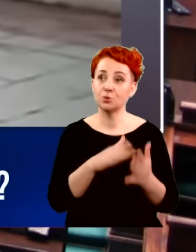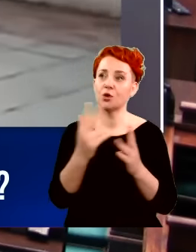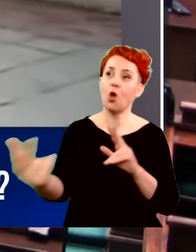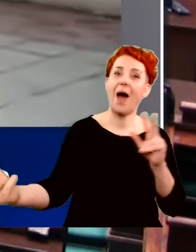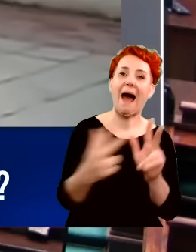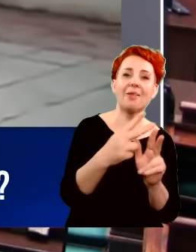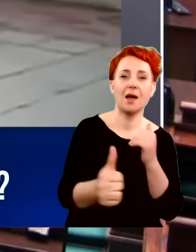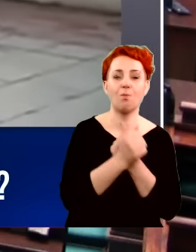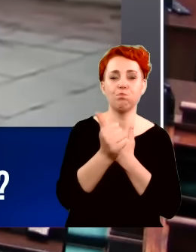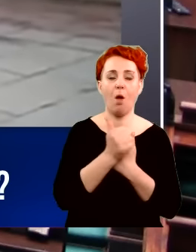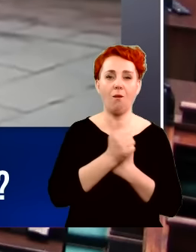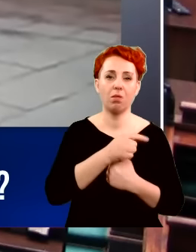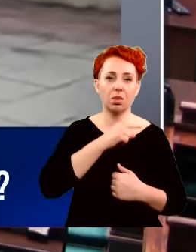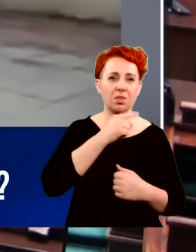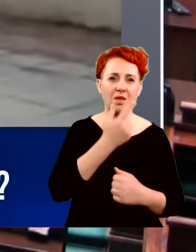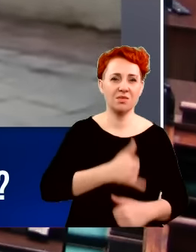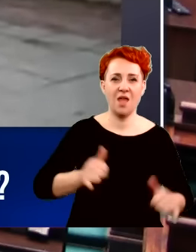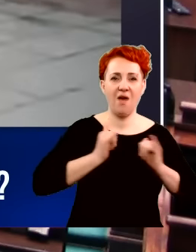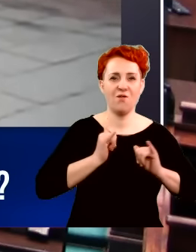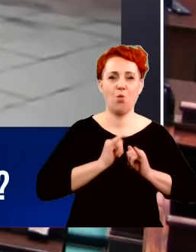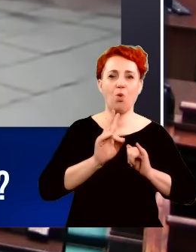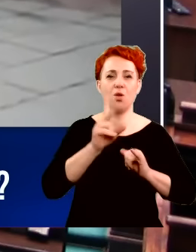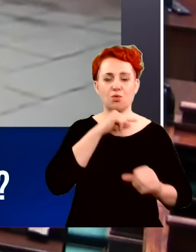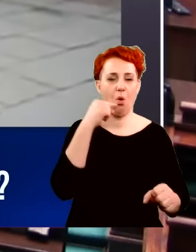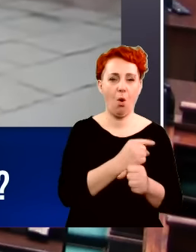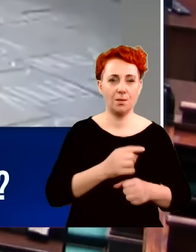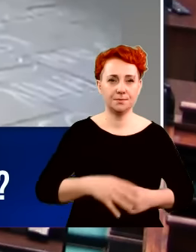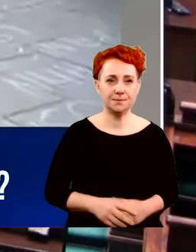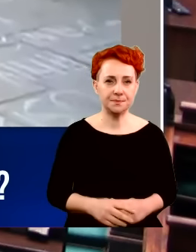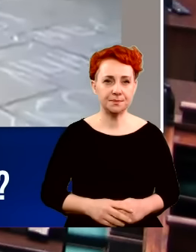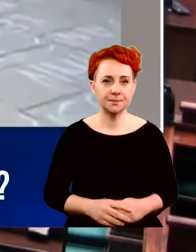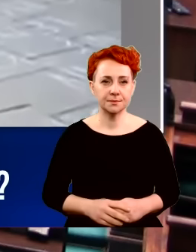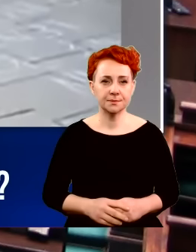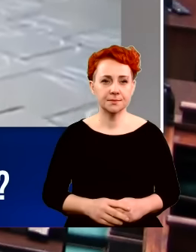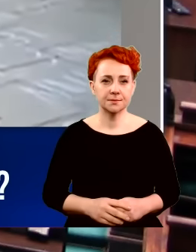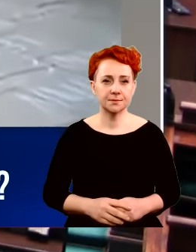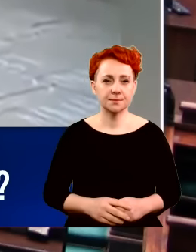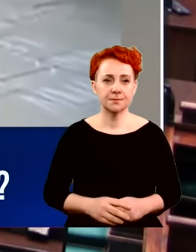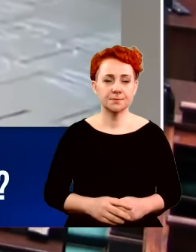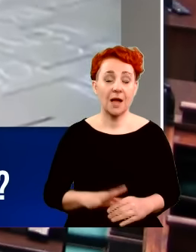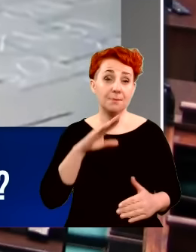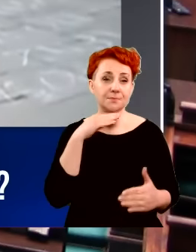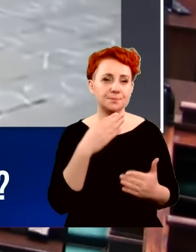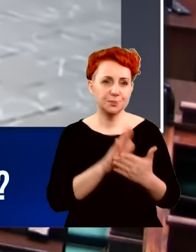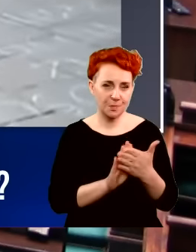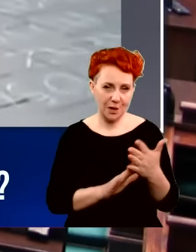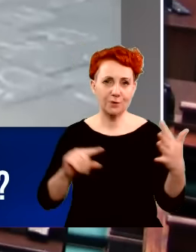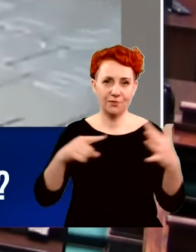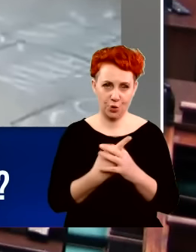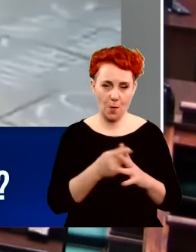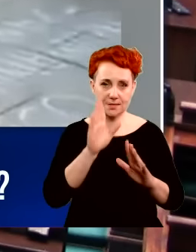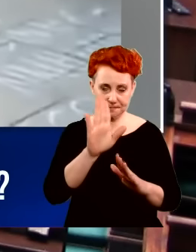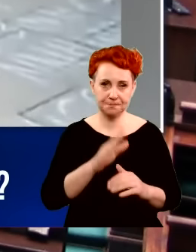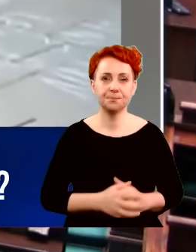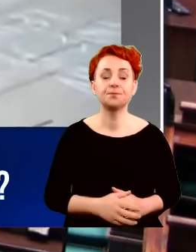wydali orzeczenie niewygodne dla kogokolwiek panie SD dla mnie przyznam szczerze Przepraszam wejdę w słowo i dopytam Bo